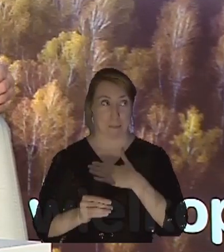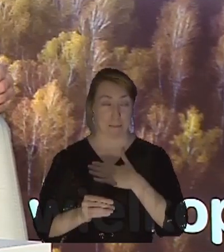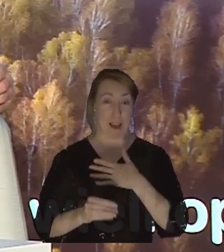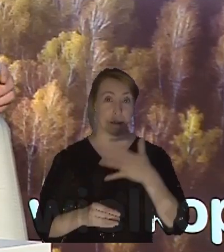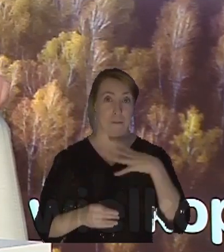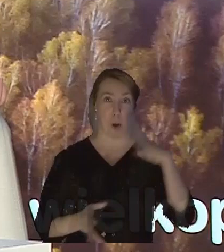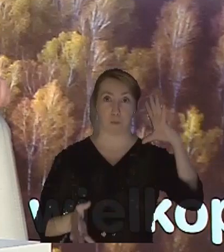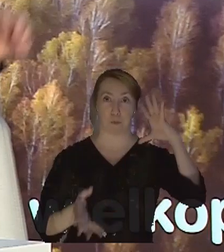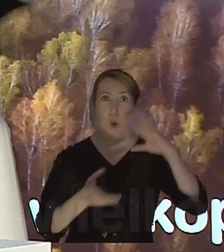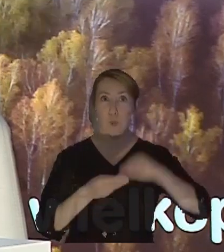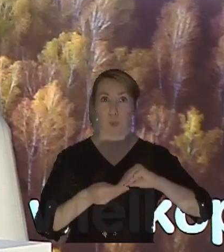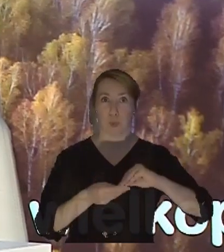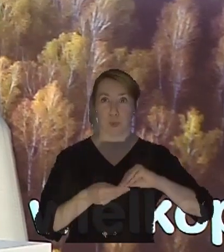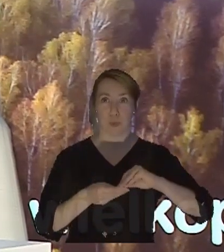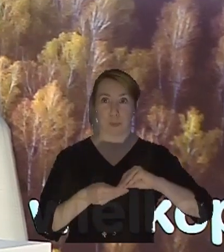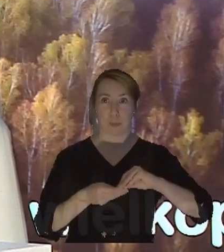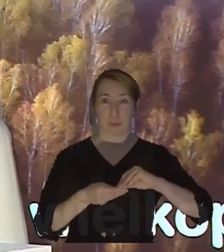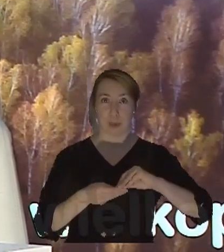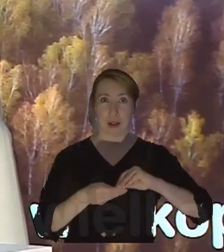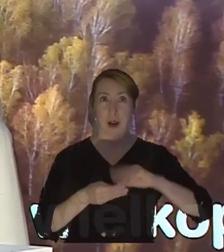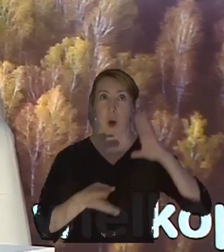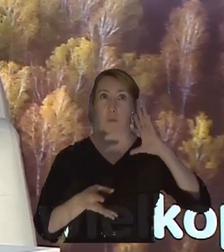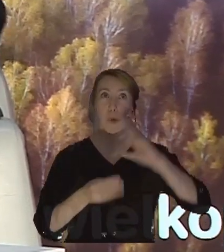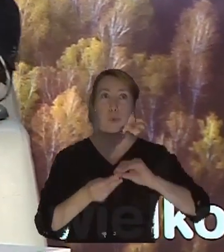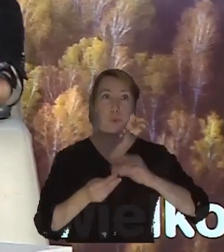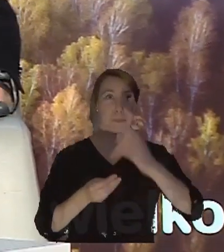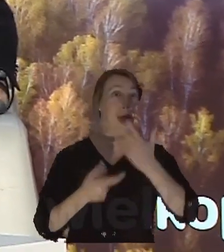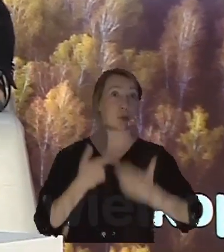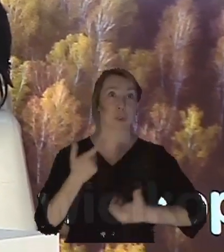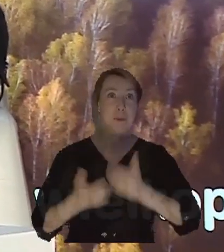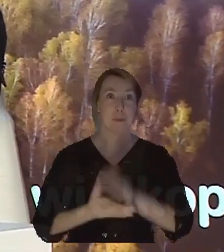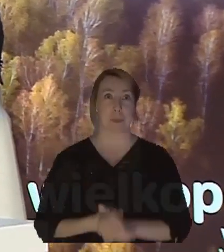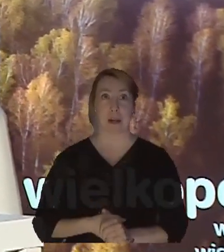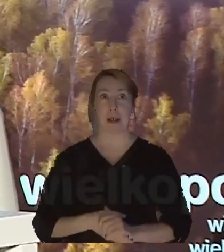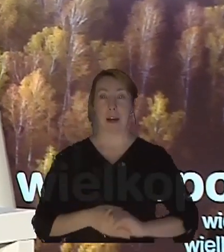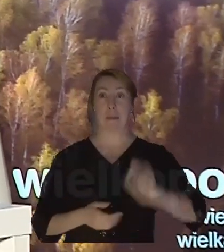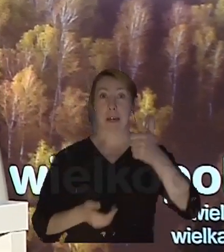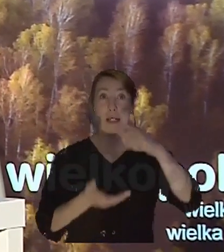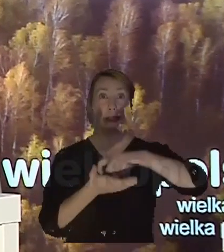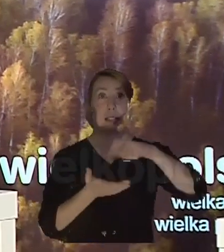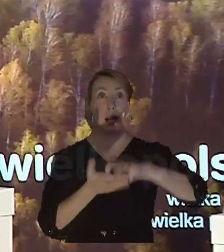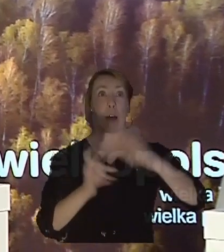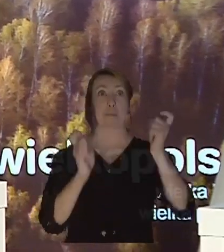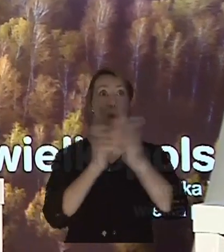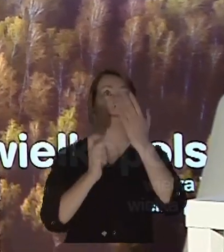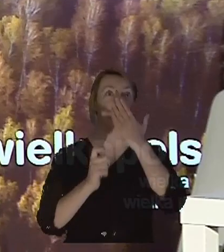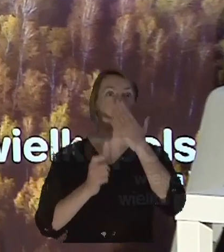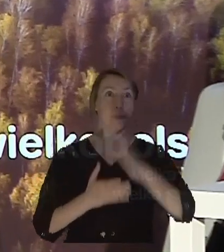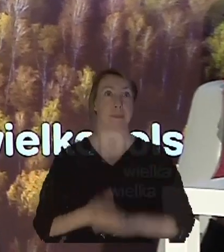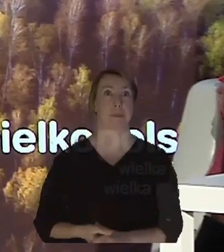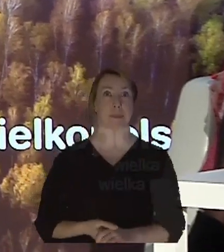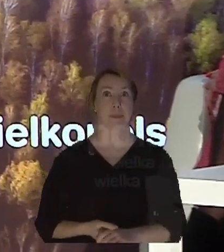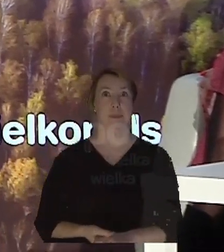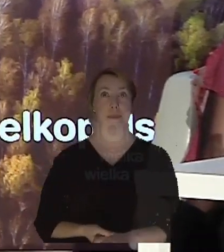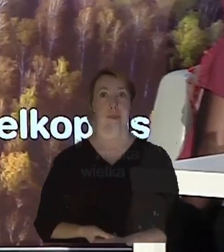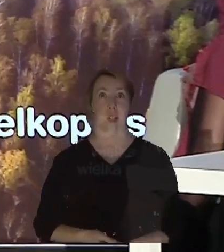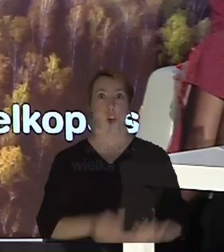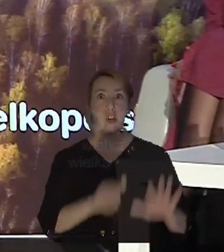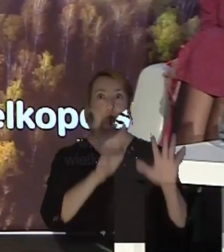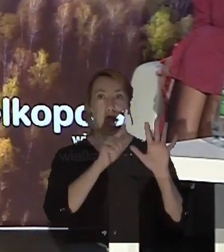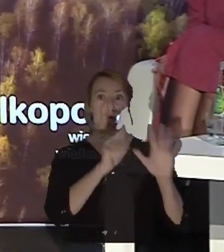podsumować. Robimy podsumowanie. Po pierwsze na sali, ile macie punktów?